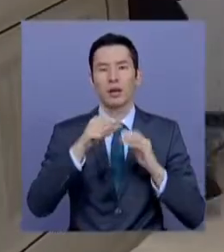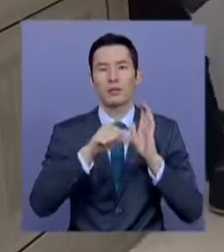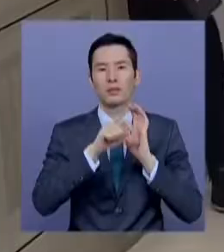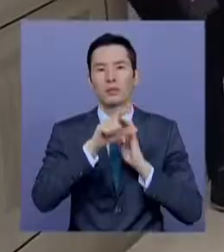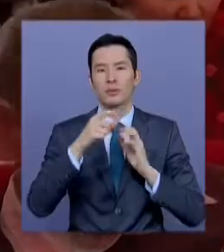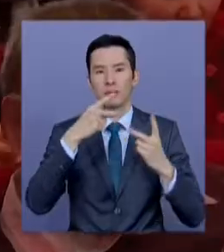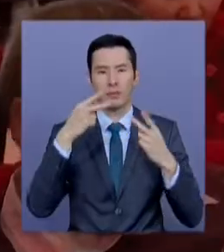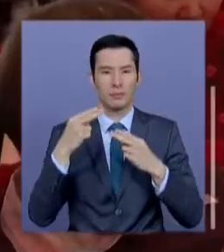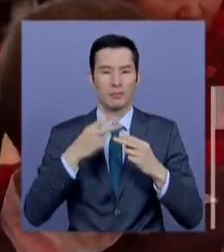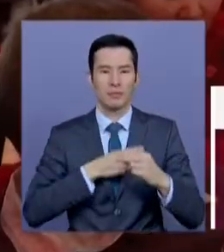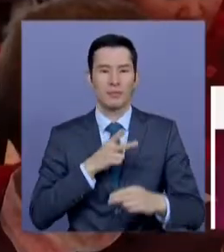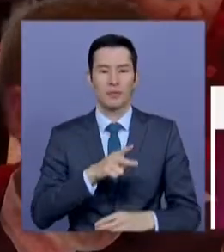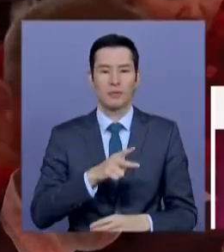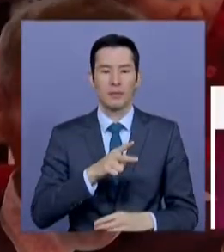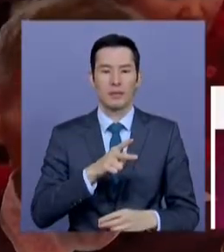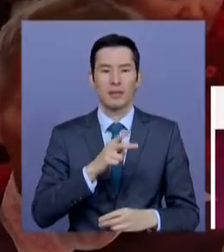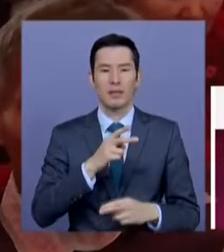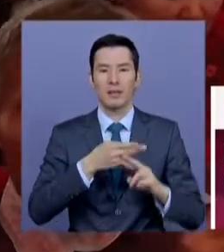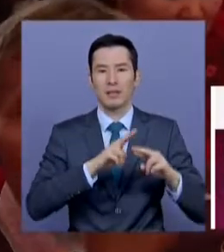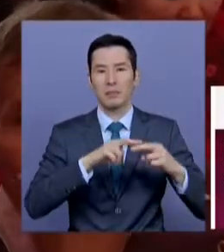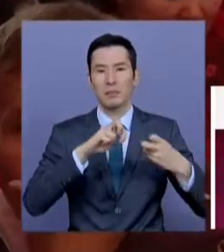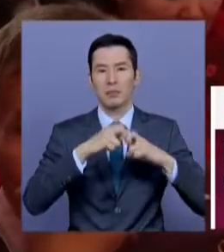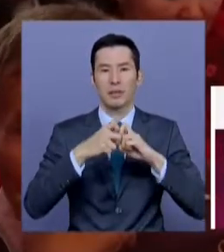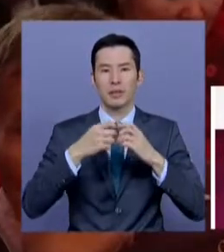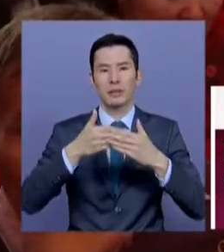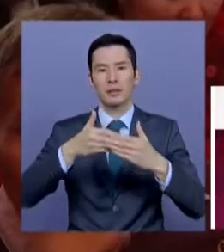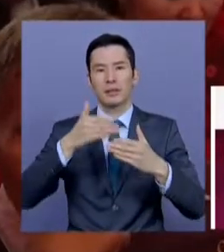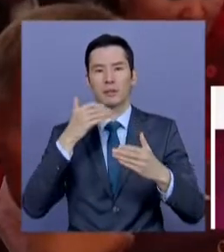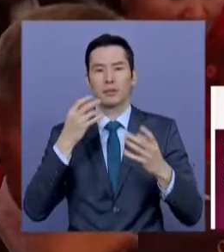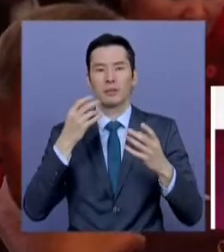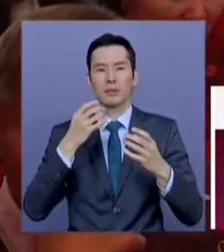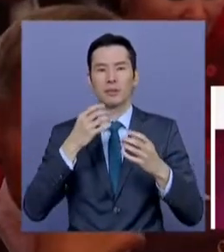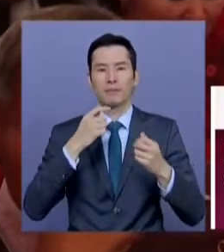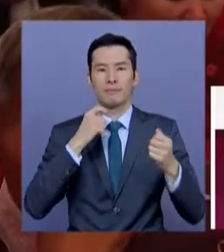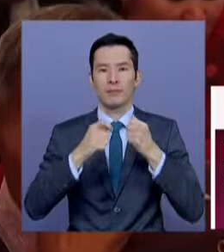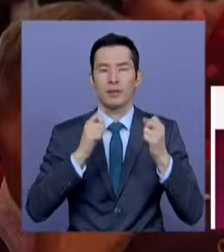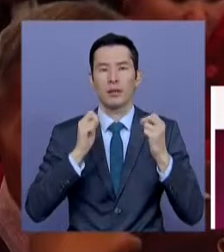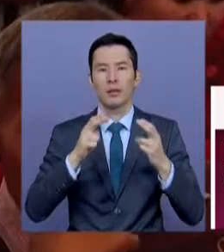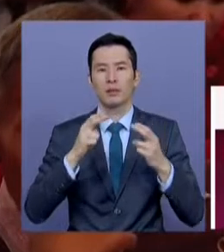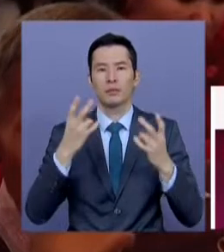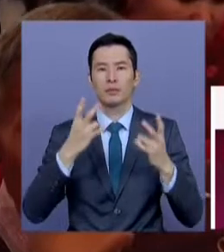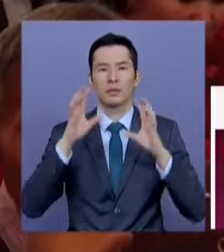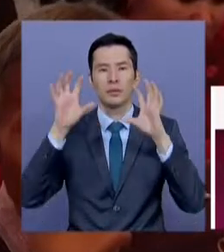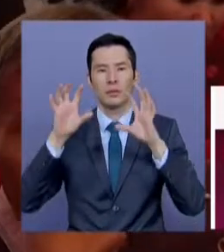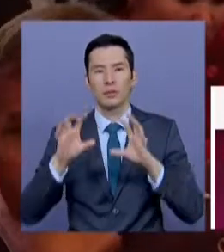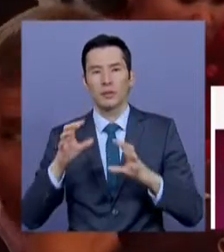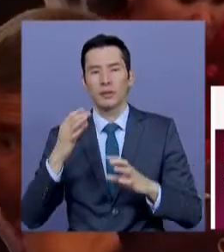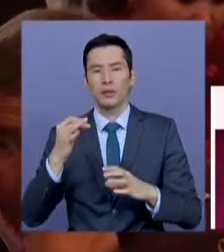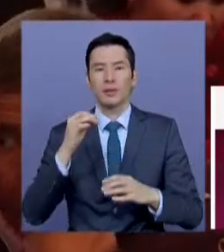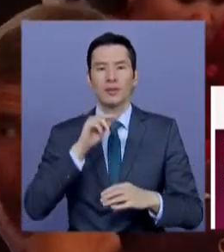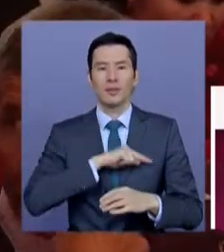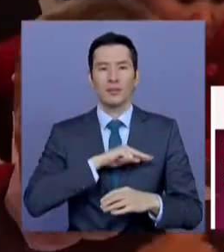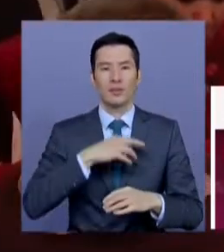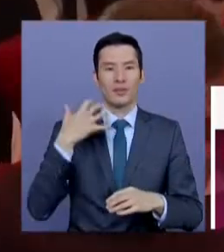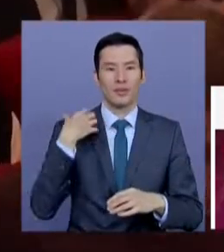екен. Осындай проблемалардың алдын алу үшін жан-жақты заң қабылдау, жұмыс берушілердің талап қою